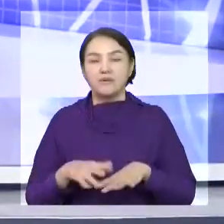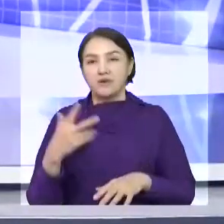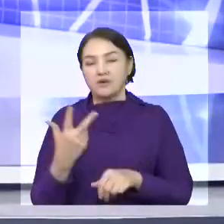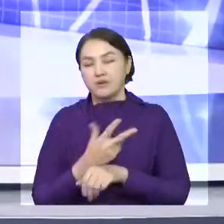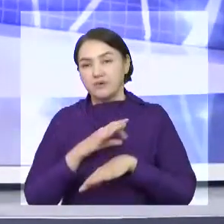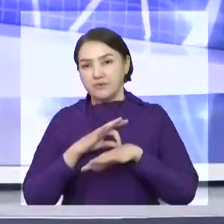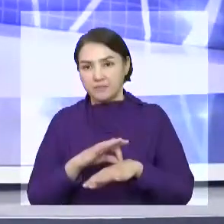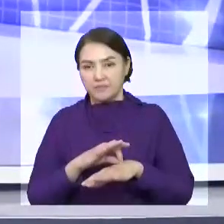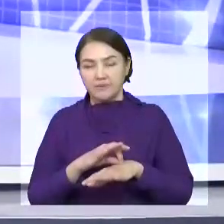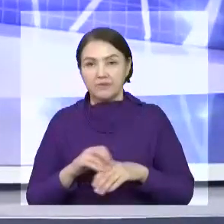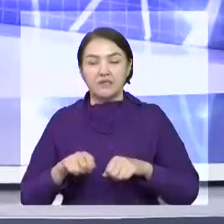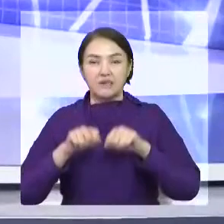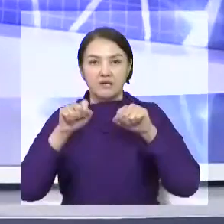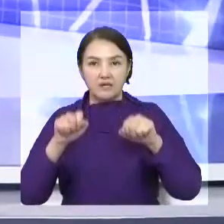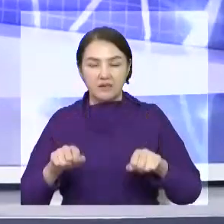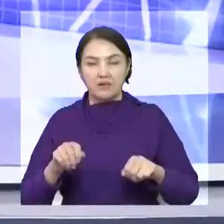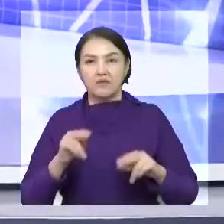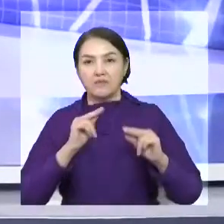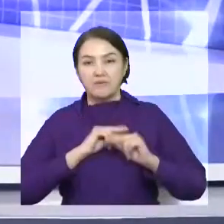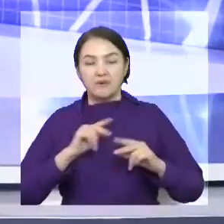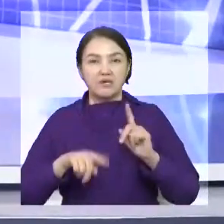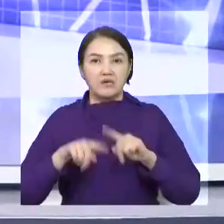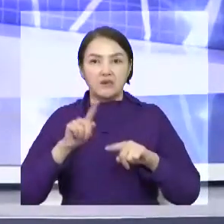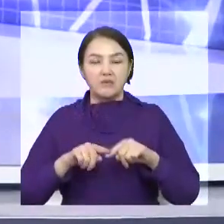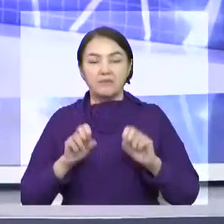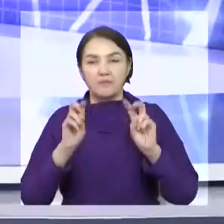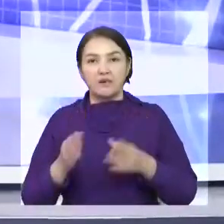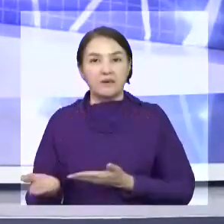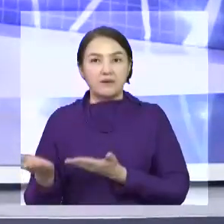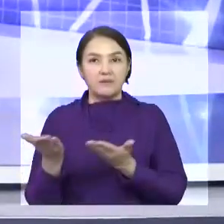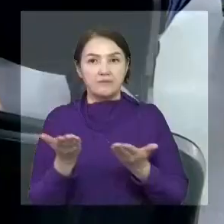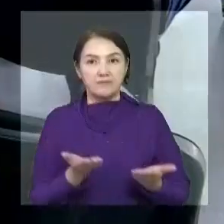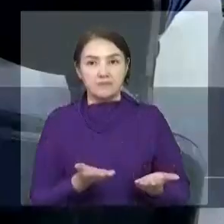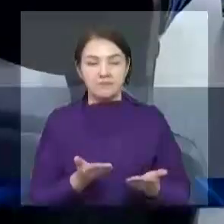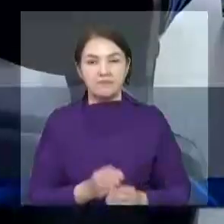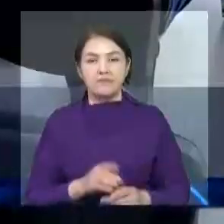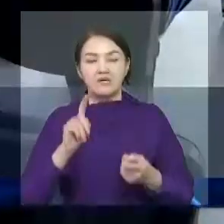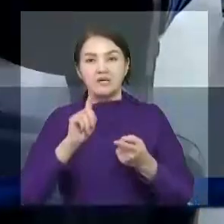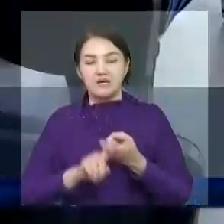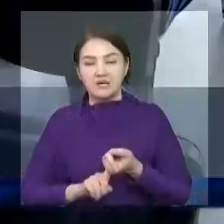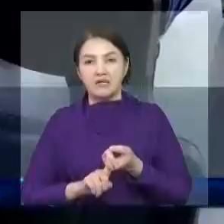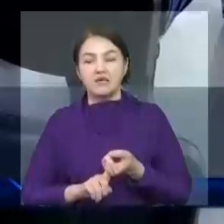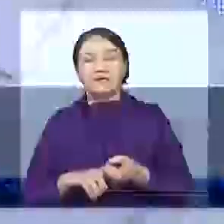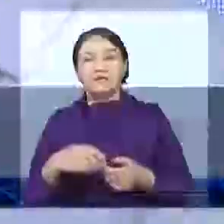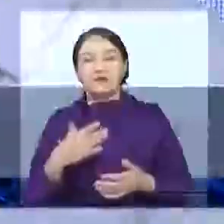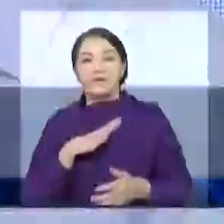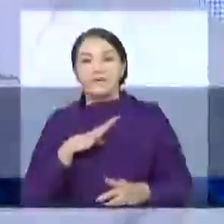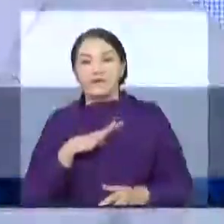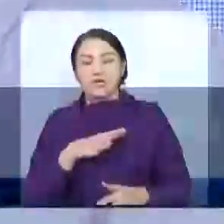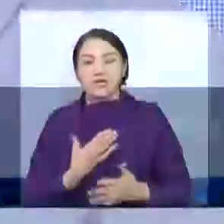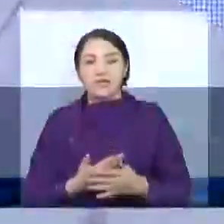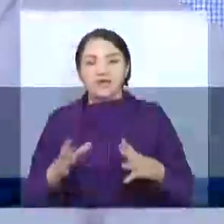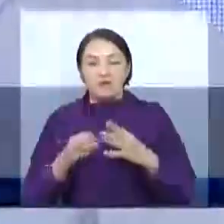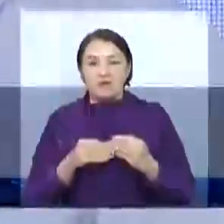рет ұйымдастырылды. Ашылу салтанатына әріптестерінің жақындары арнайы шақырылды. Коронавирус инфекциясының екпіндеп тұрған кезінде бұл